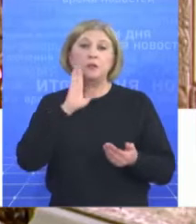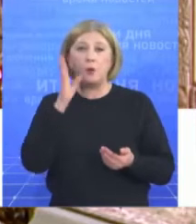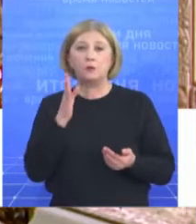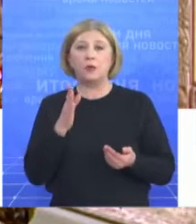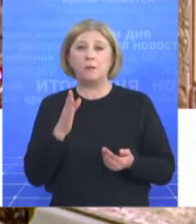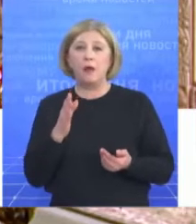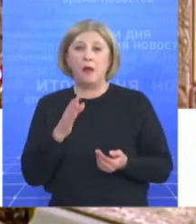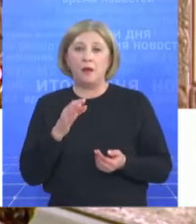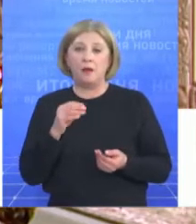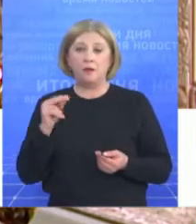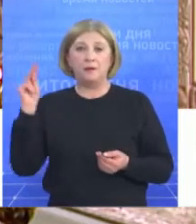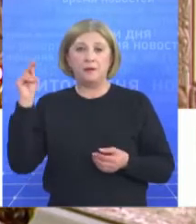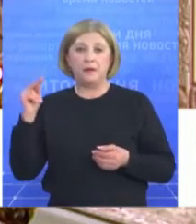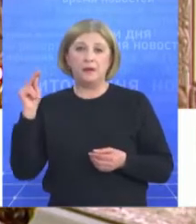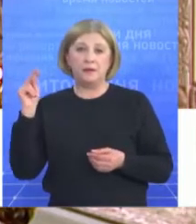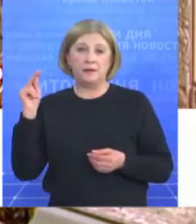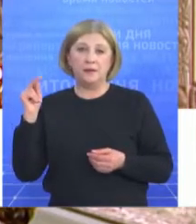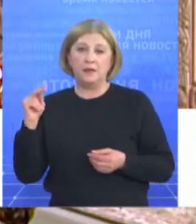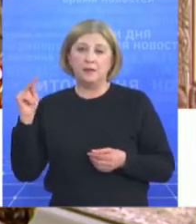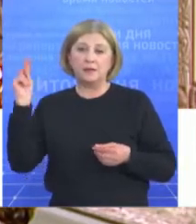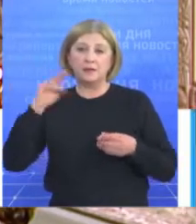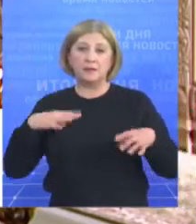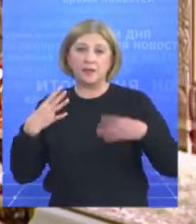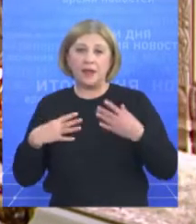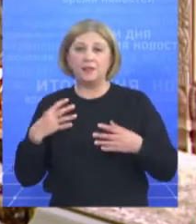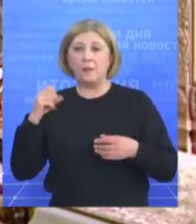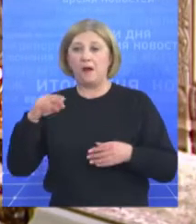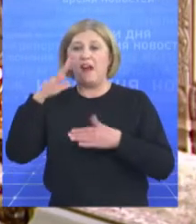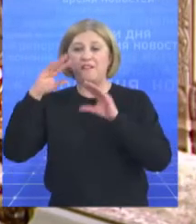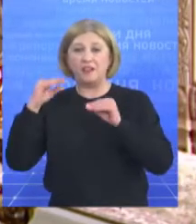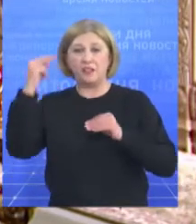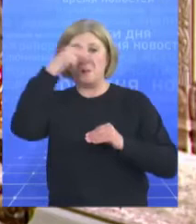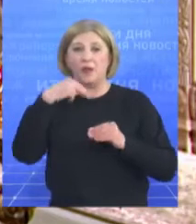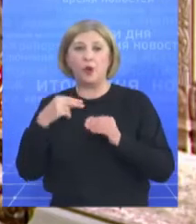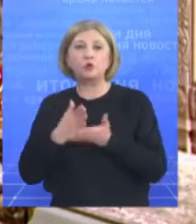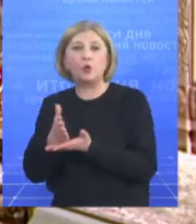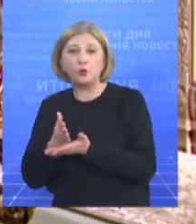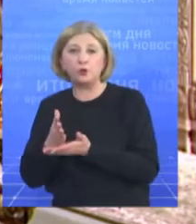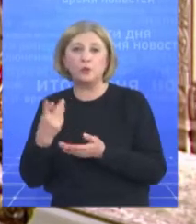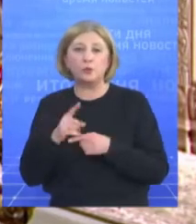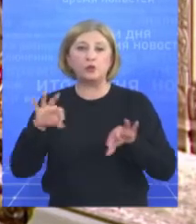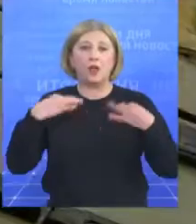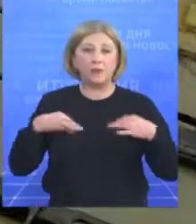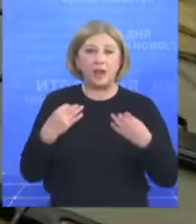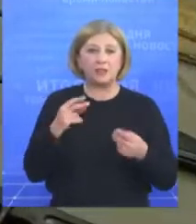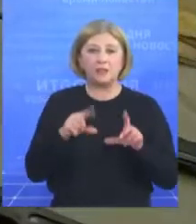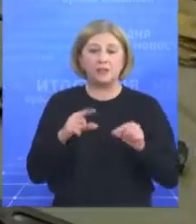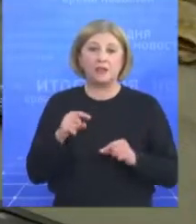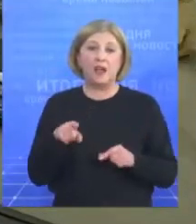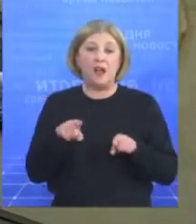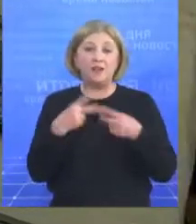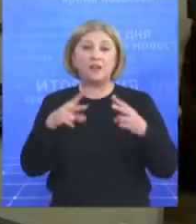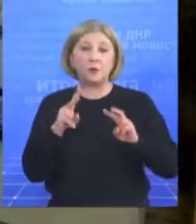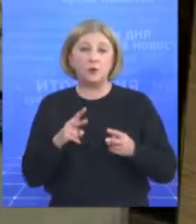сегодня утром начинается, к примеру, занятие, а вечером уже надо бежать на службу. То есть, как бы приходится отпрашиваться иногда. В этом же